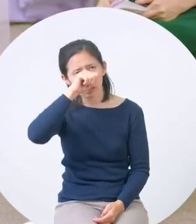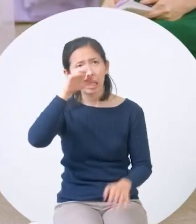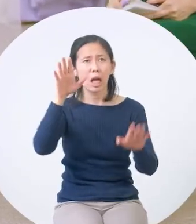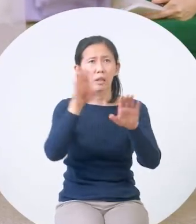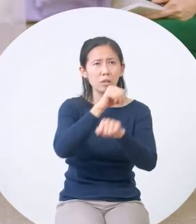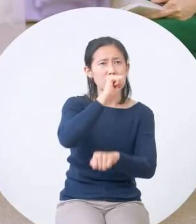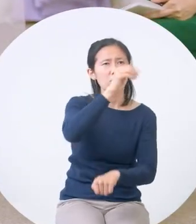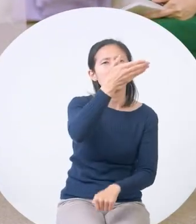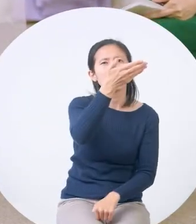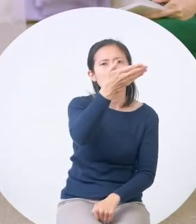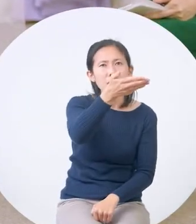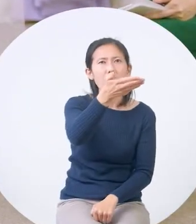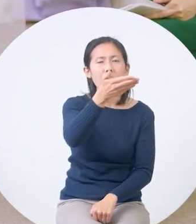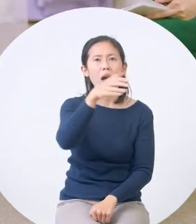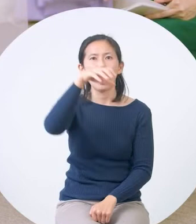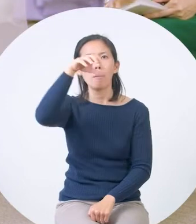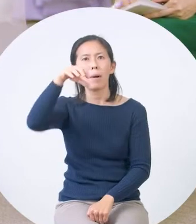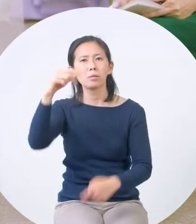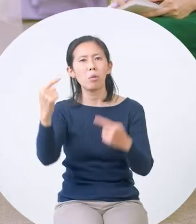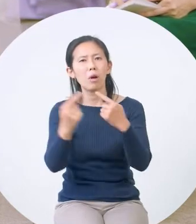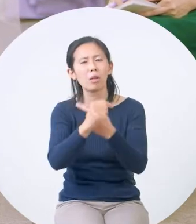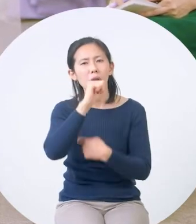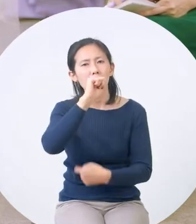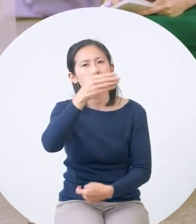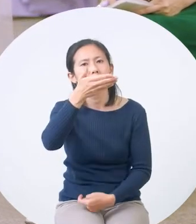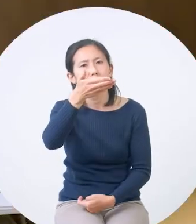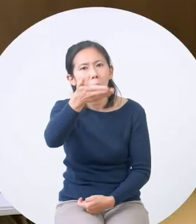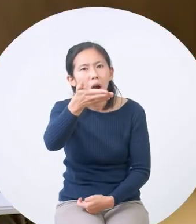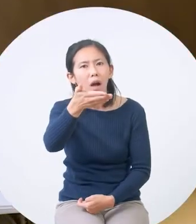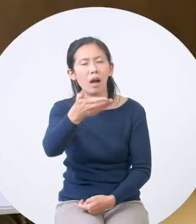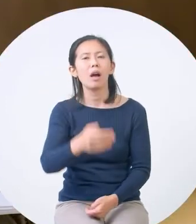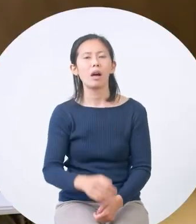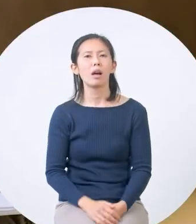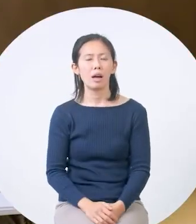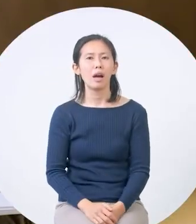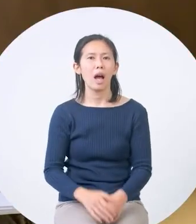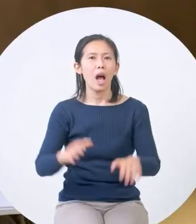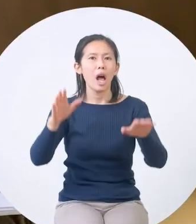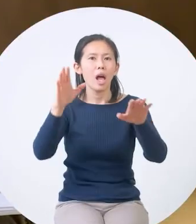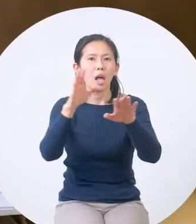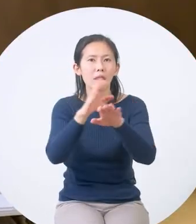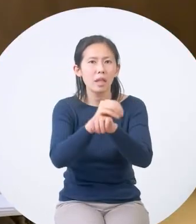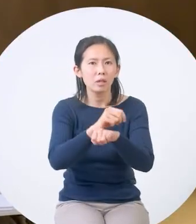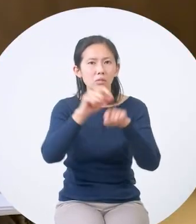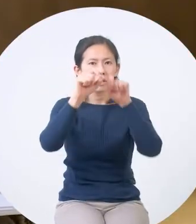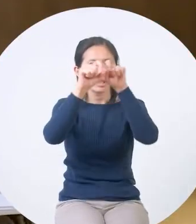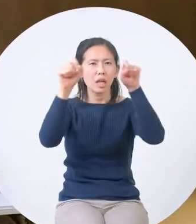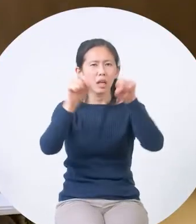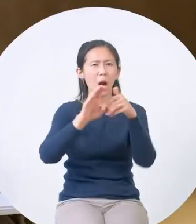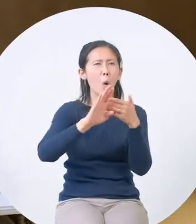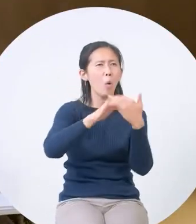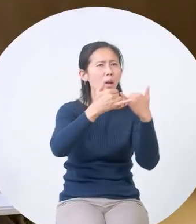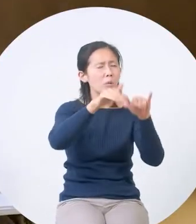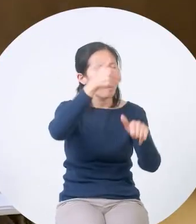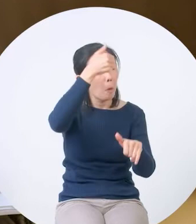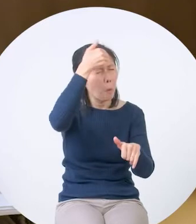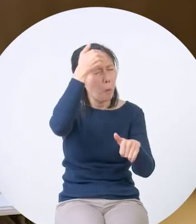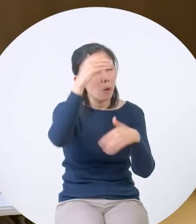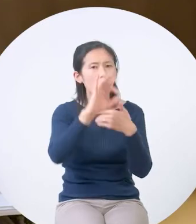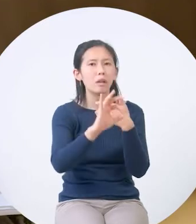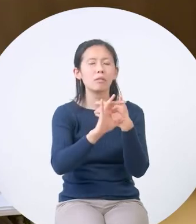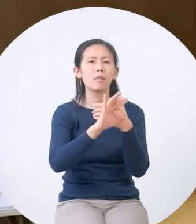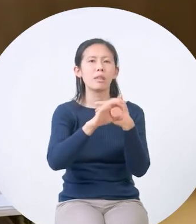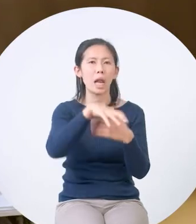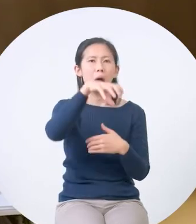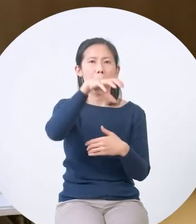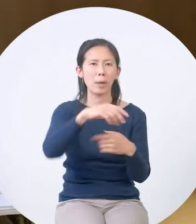か、それとも位置を変えるのがいいのか。なくすことによって他の人が困るのであれば位